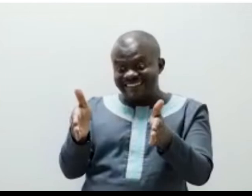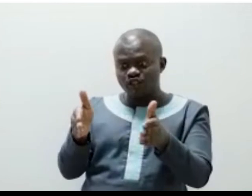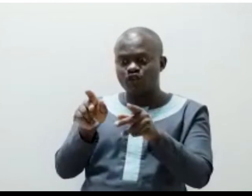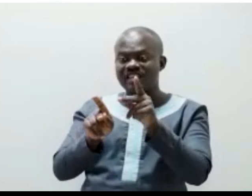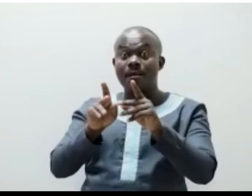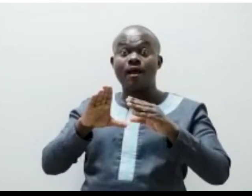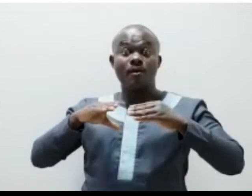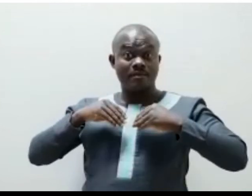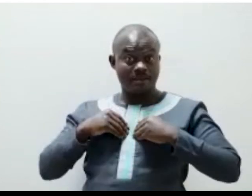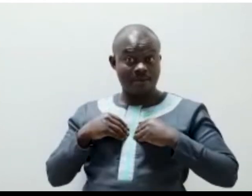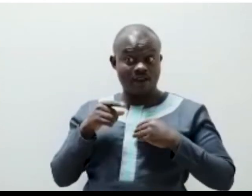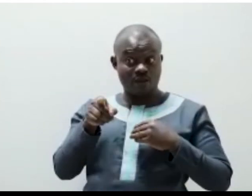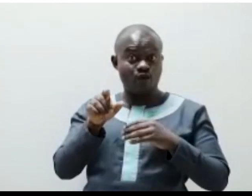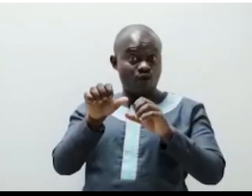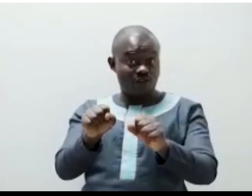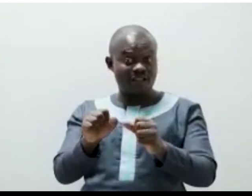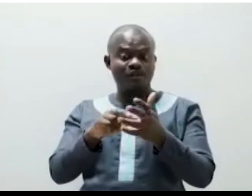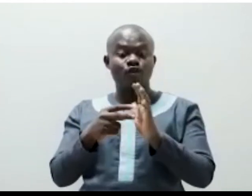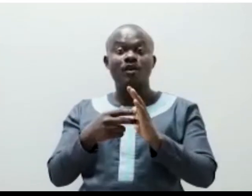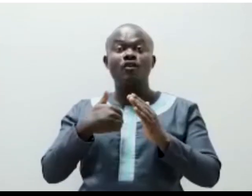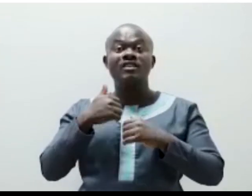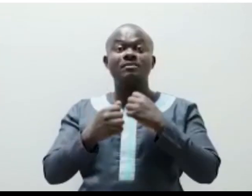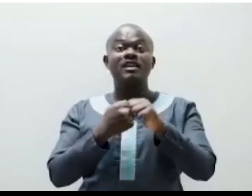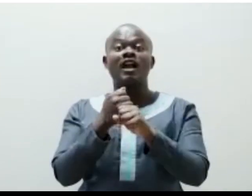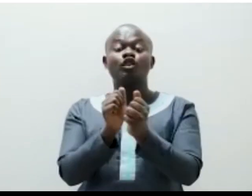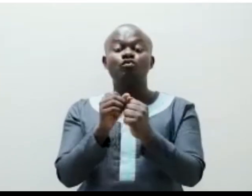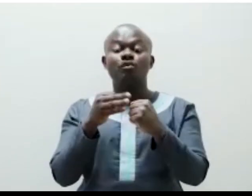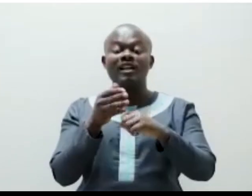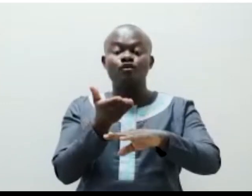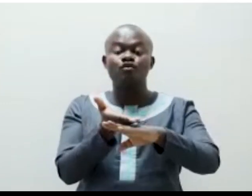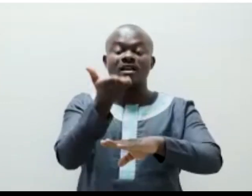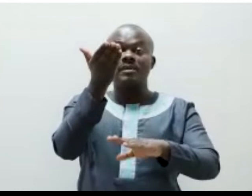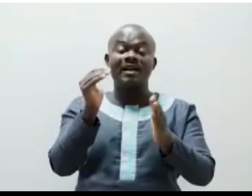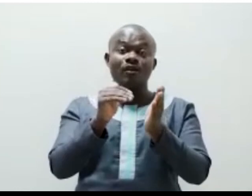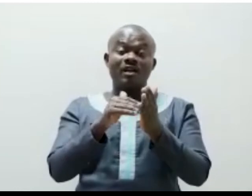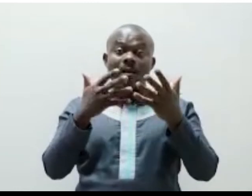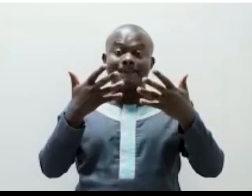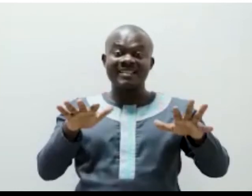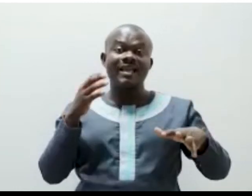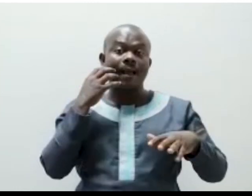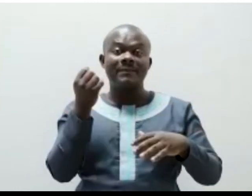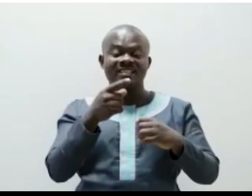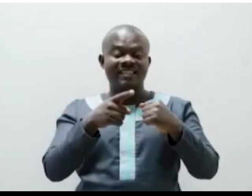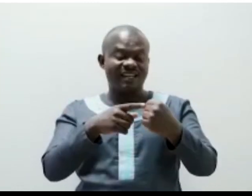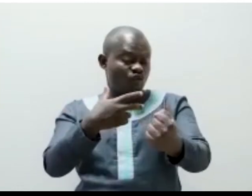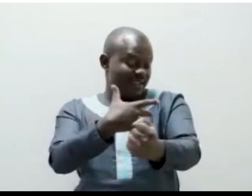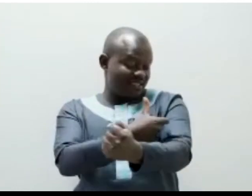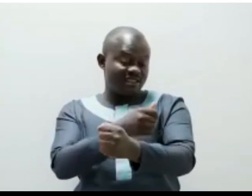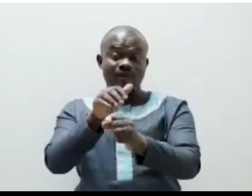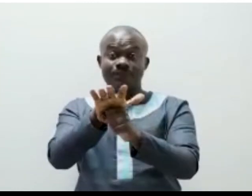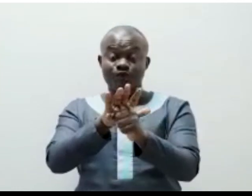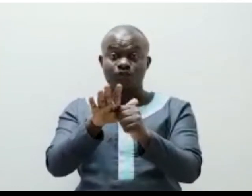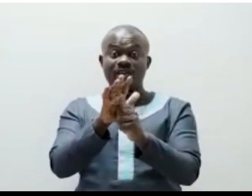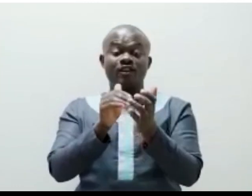mu cyiciro cy'abayigenewe. Ni ukuvuga bafite imyaka 18 kuzamura kandi bamaze nibura amezi 6